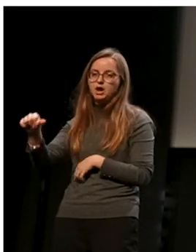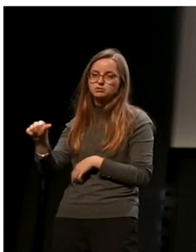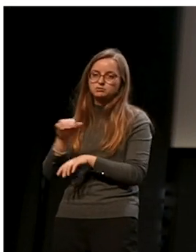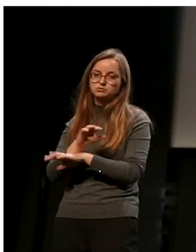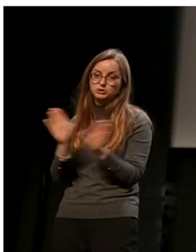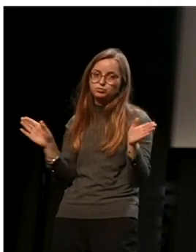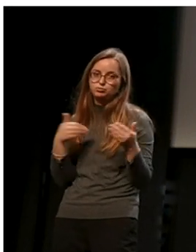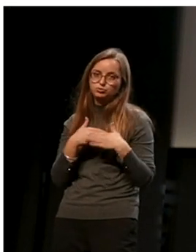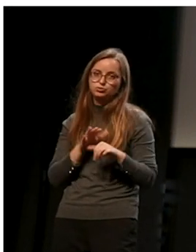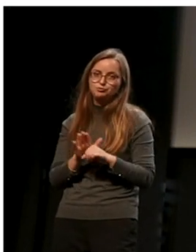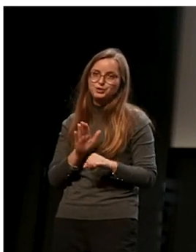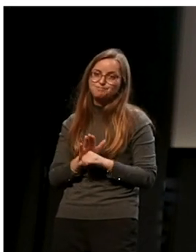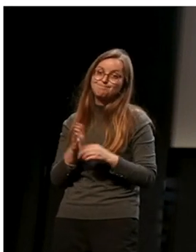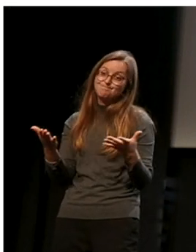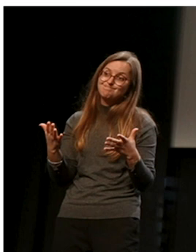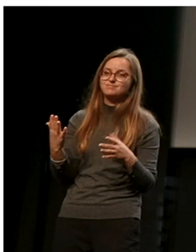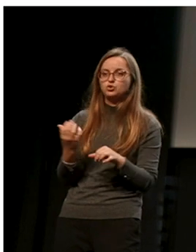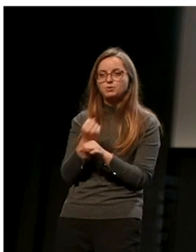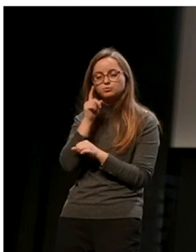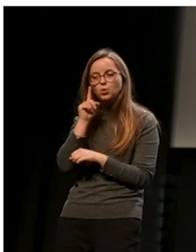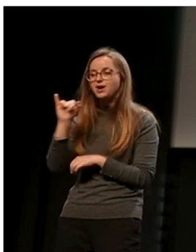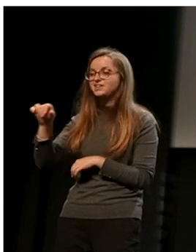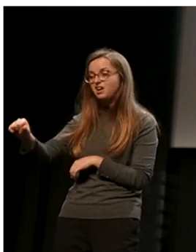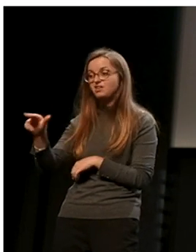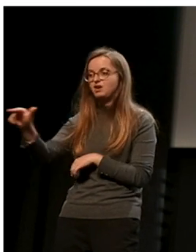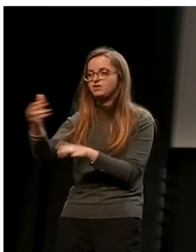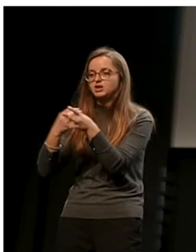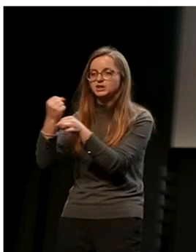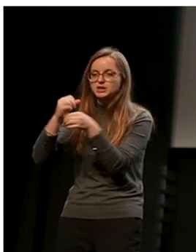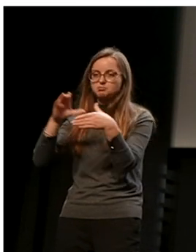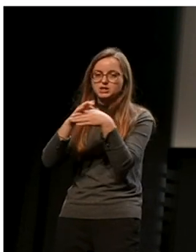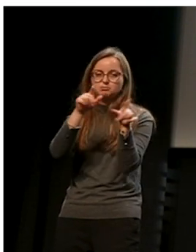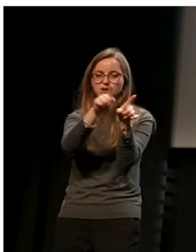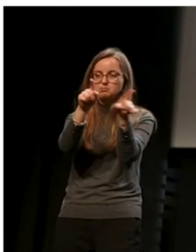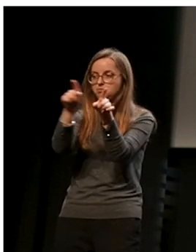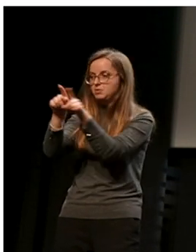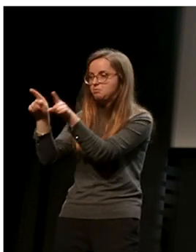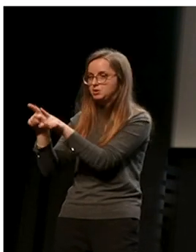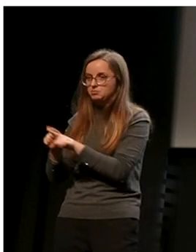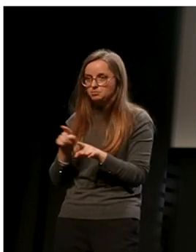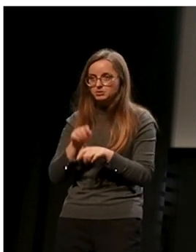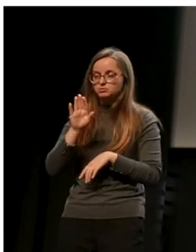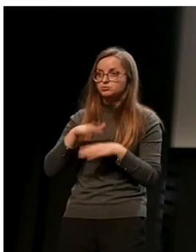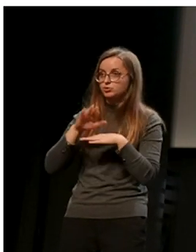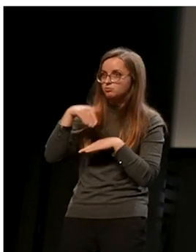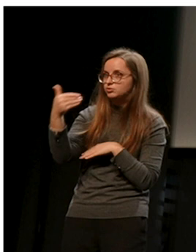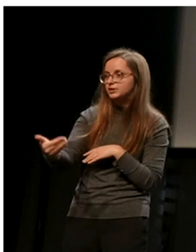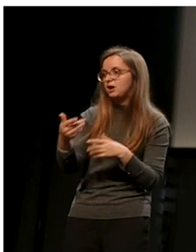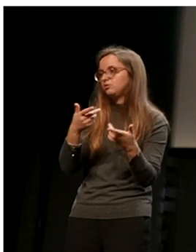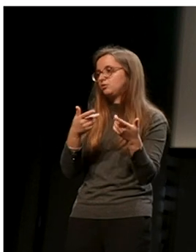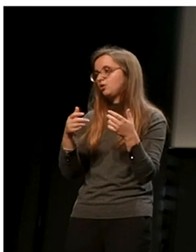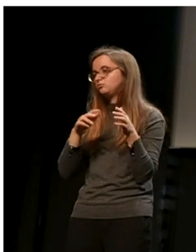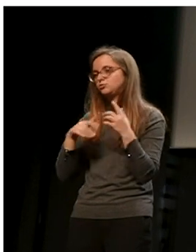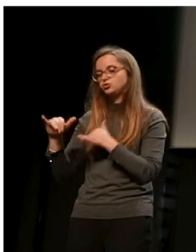images-là, elles vont faire des produits qui vont être tous les mêmes. Et donc on va avoir un appauvrissement, je pense, tant qu'il n'y a